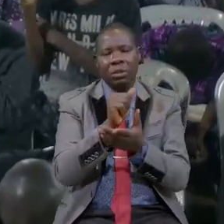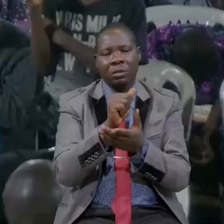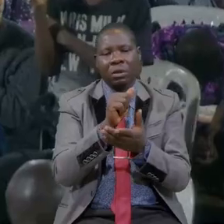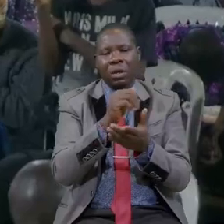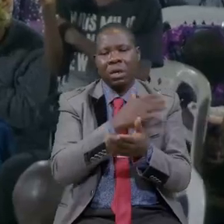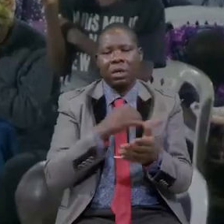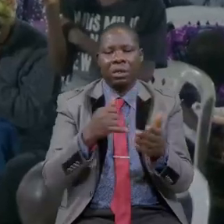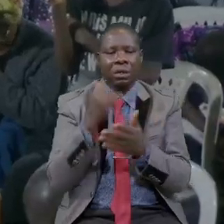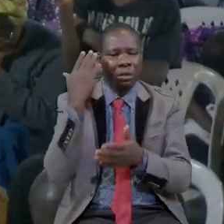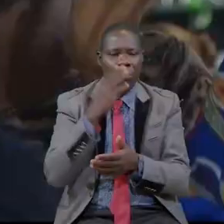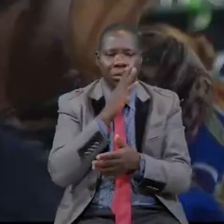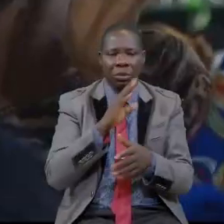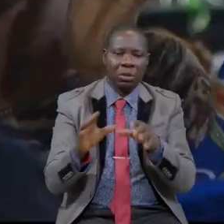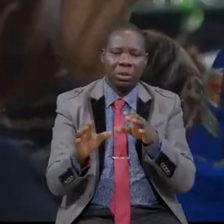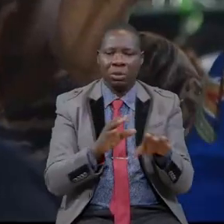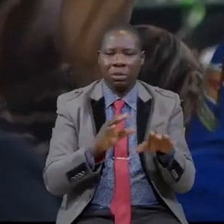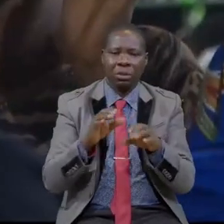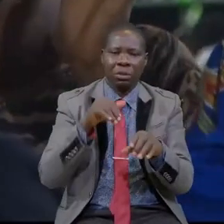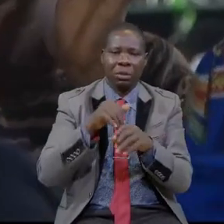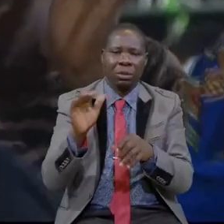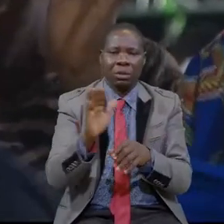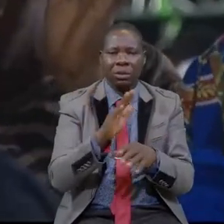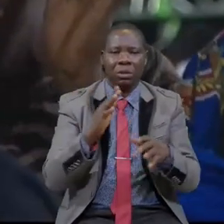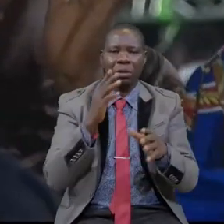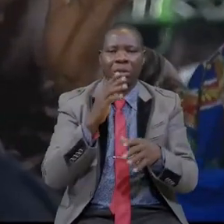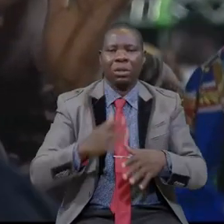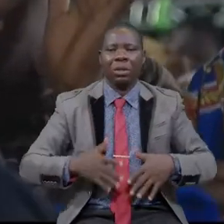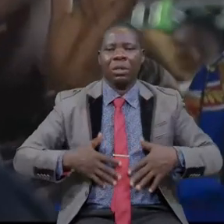Et ce sera fait dans ta vie.